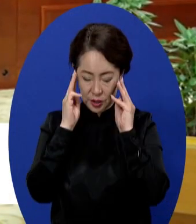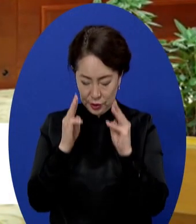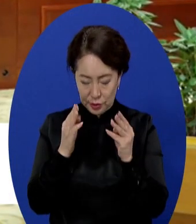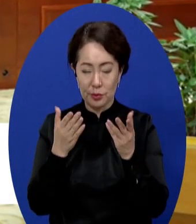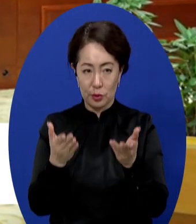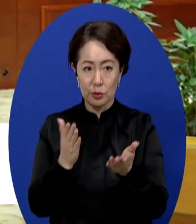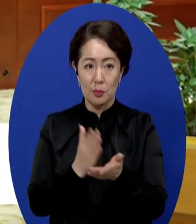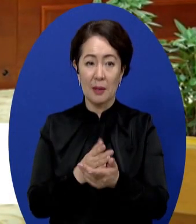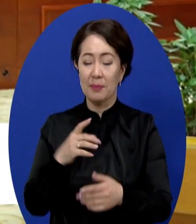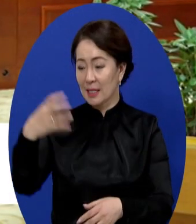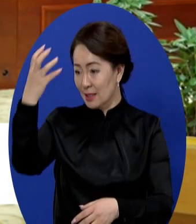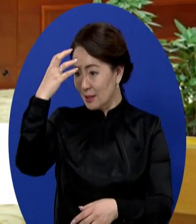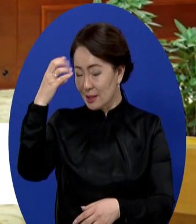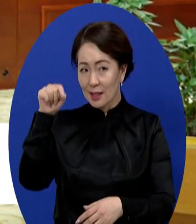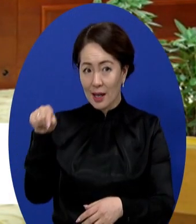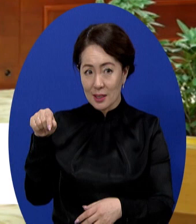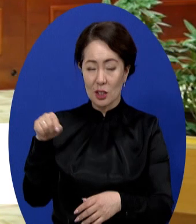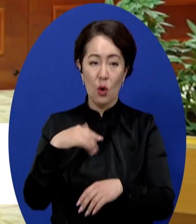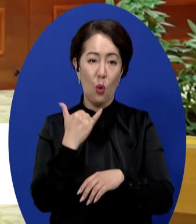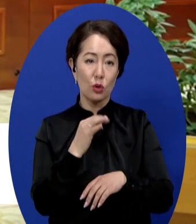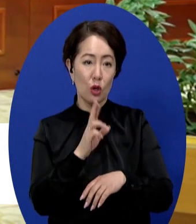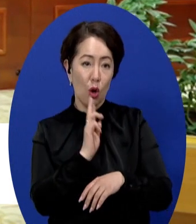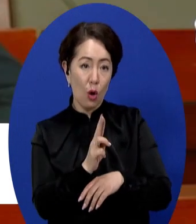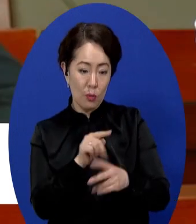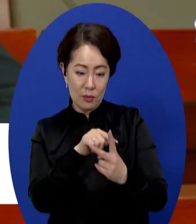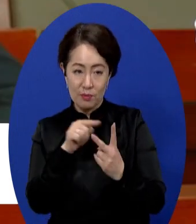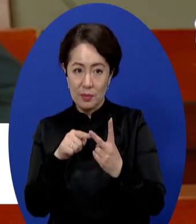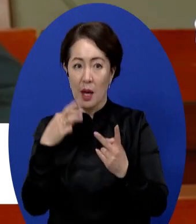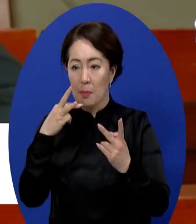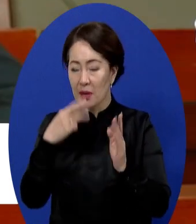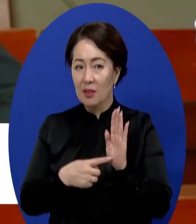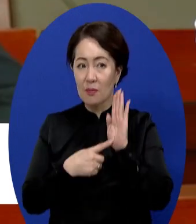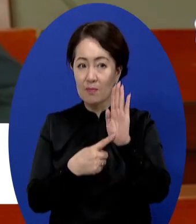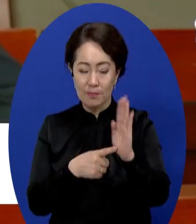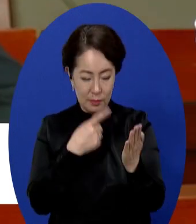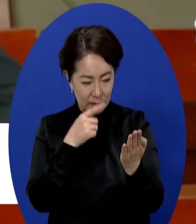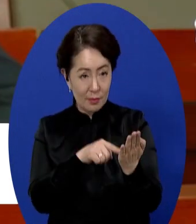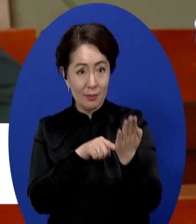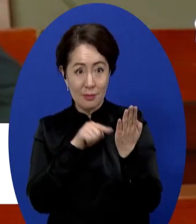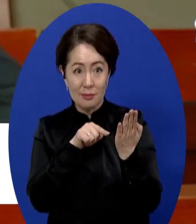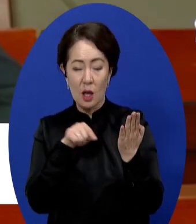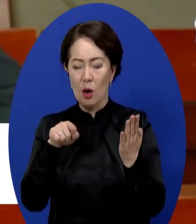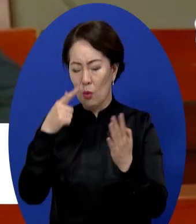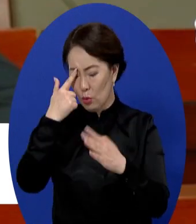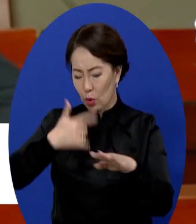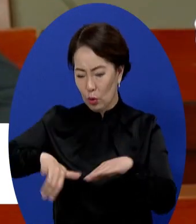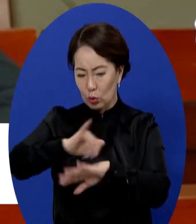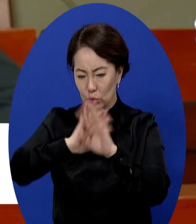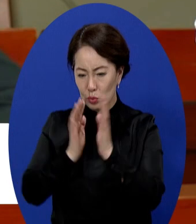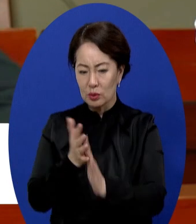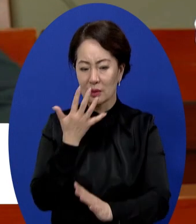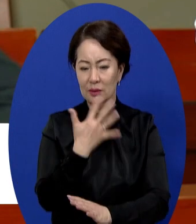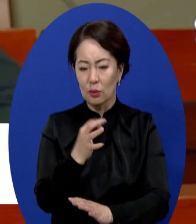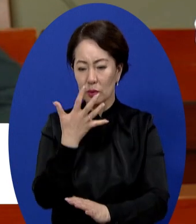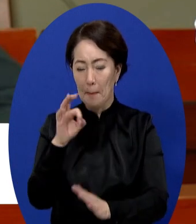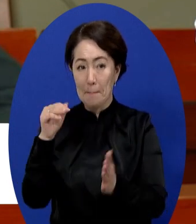Засгийн газар болон улсын онцгой комиссийн мэдээллээс үзвэл улсын хэмжээнд одоогоор нийт 550 мянга гаруй иргэн цар тахлын эсрэг